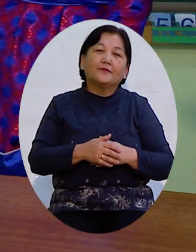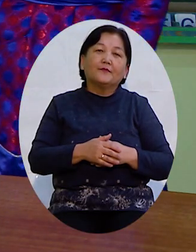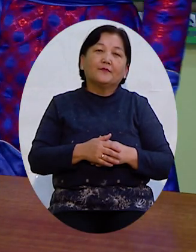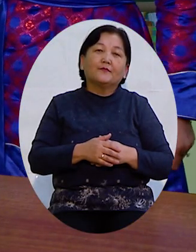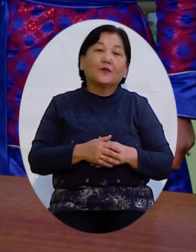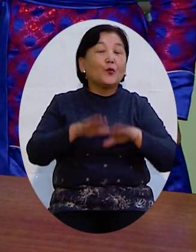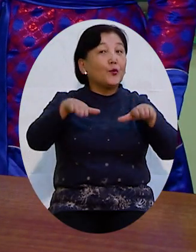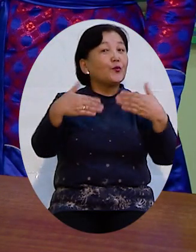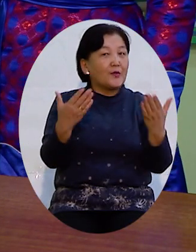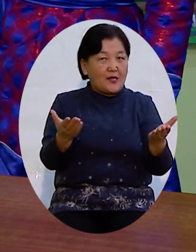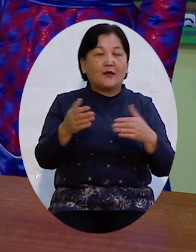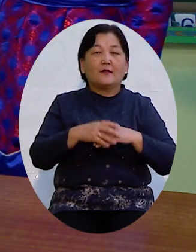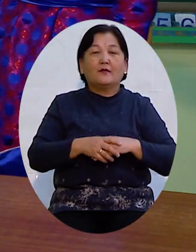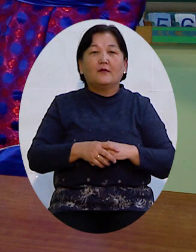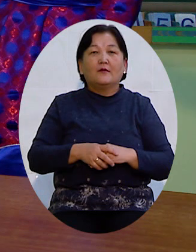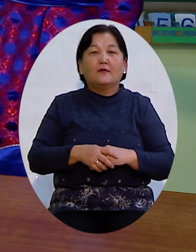За хүүхдүүд ээ,